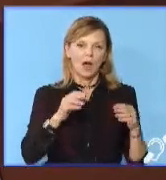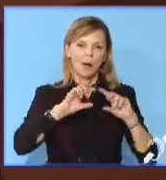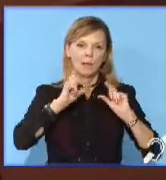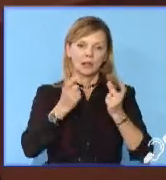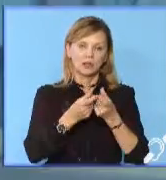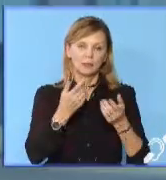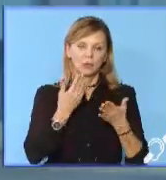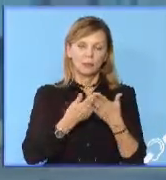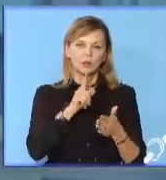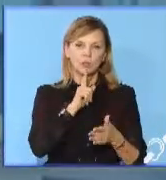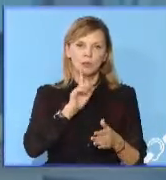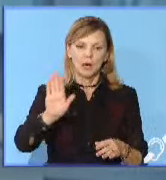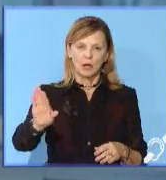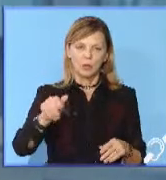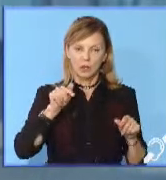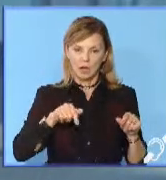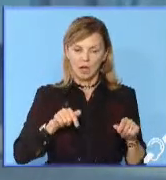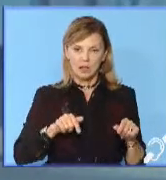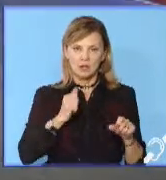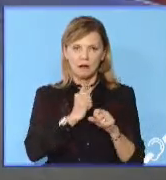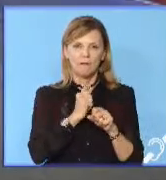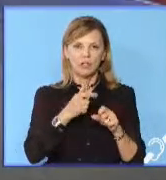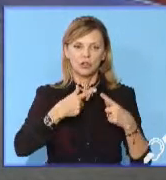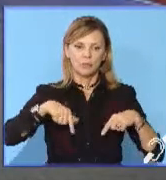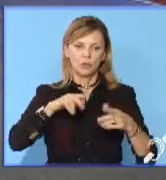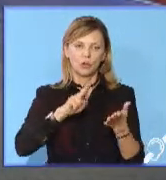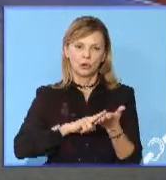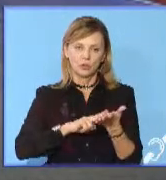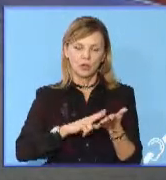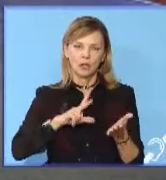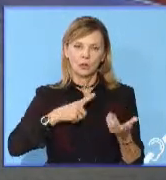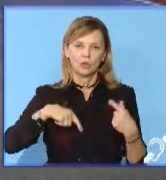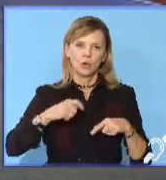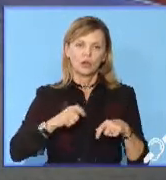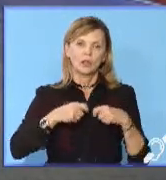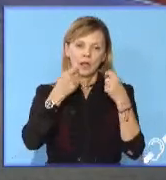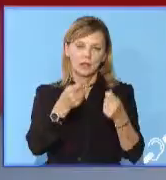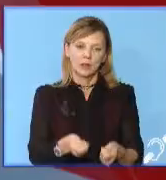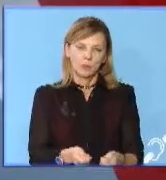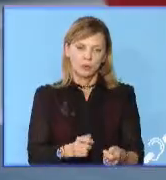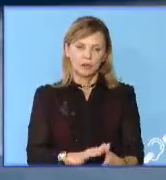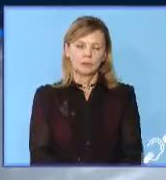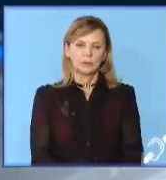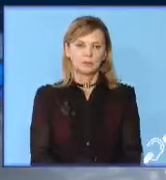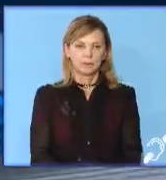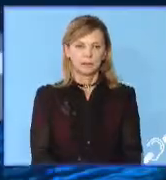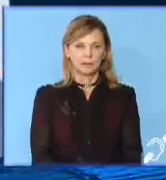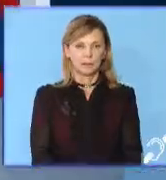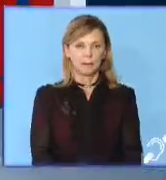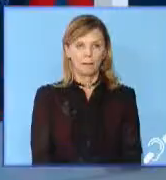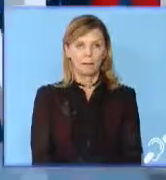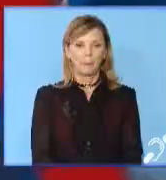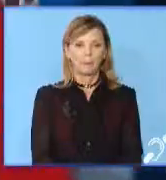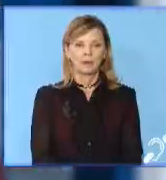dumnealui. Asta intră în sarcina noastră, noi ne ocupăm să le depunem, noi ne ocupăm să le primim.